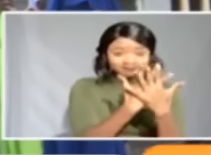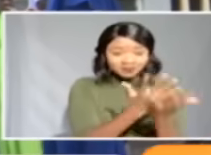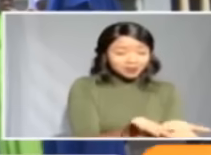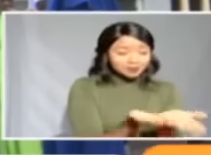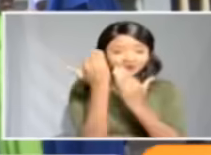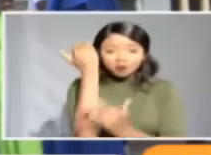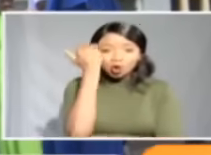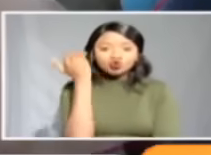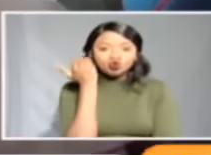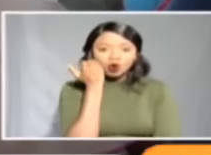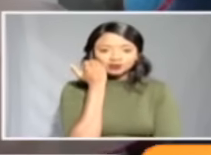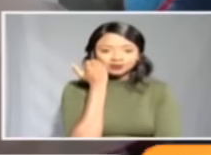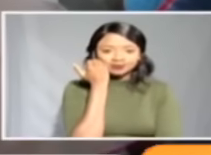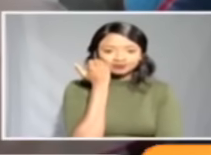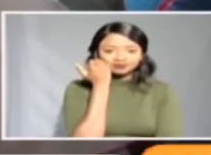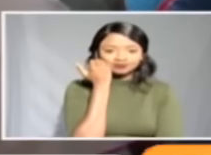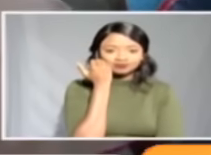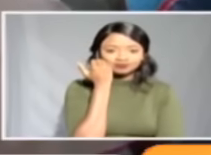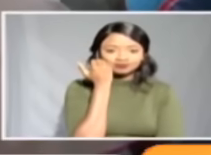kumfikisha mahakamani.